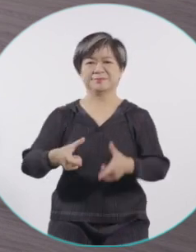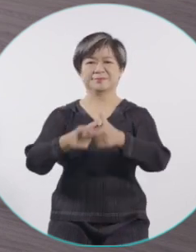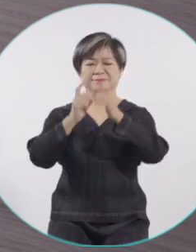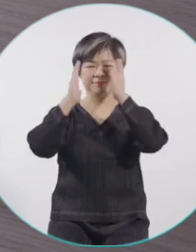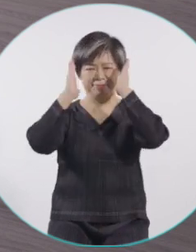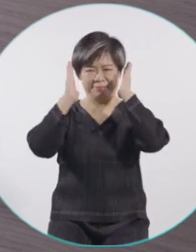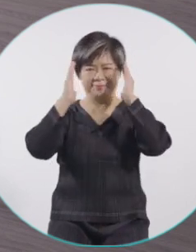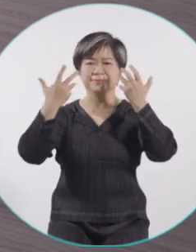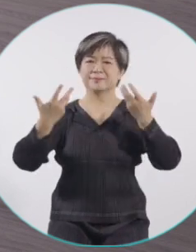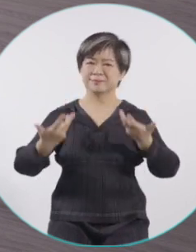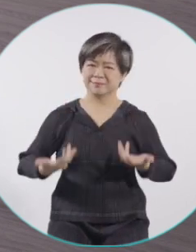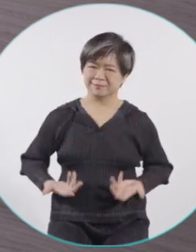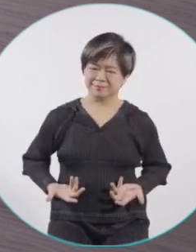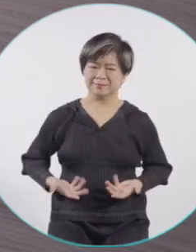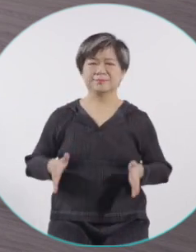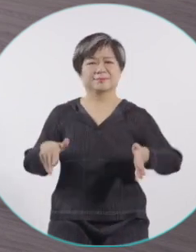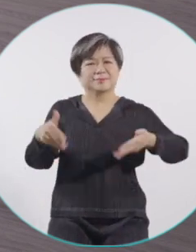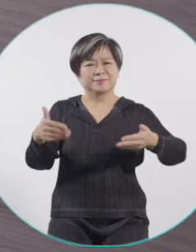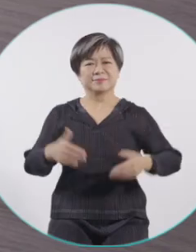手放下来。